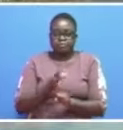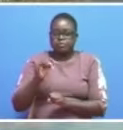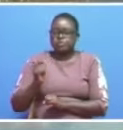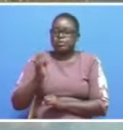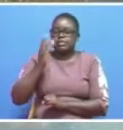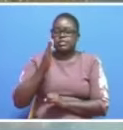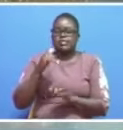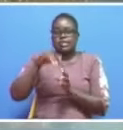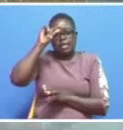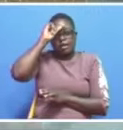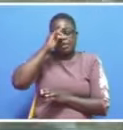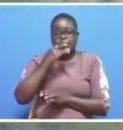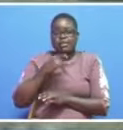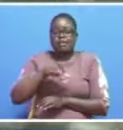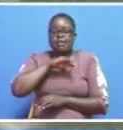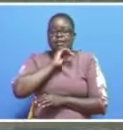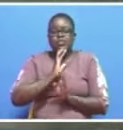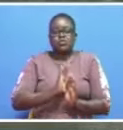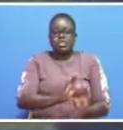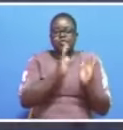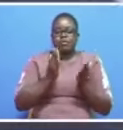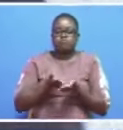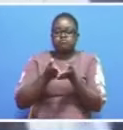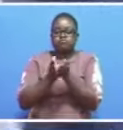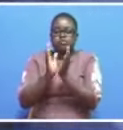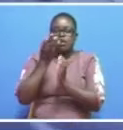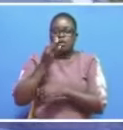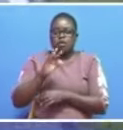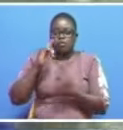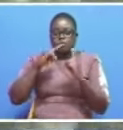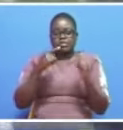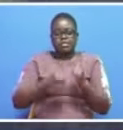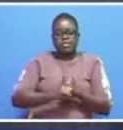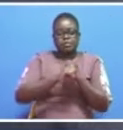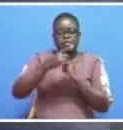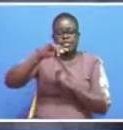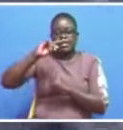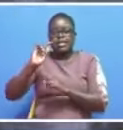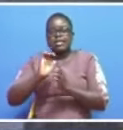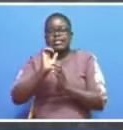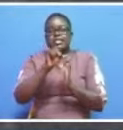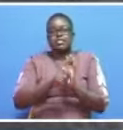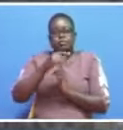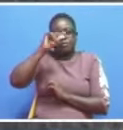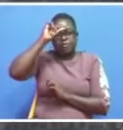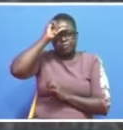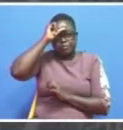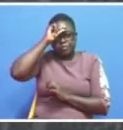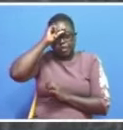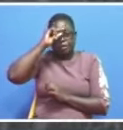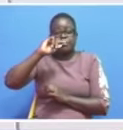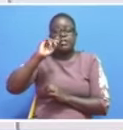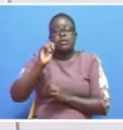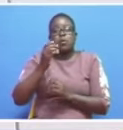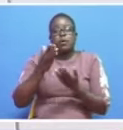mbinu wa silikali meenda Raila hati ya nenaitalu ya utetu ulei na aikwata mbau utongoi wa President William Ruto. Maiweta silikali ni